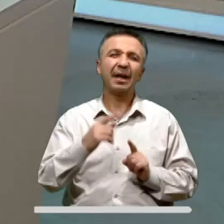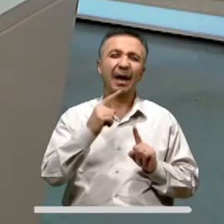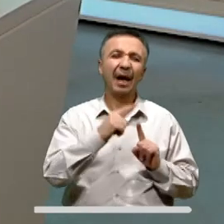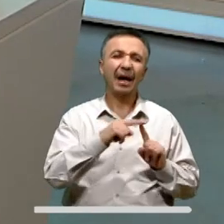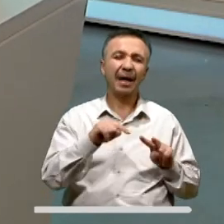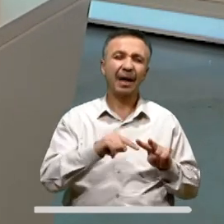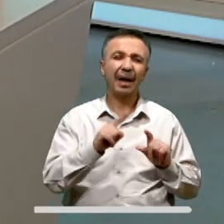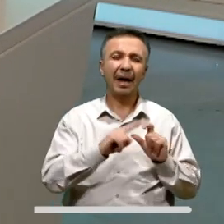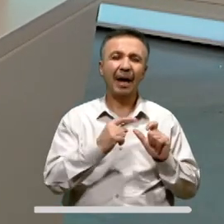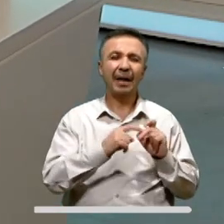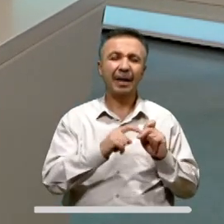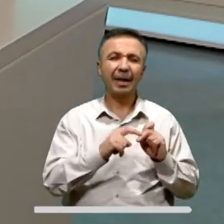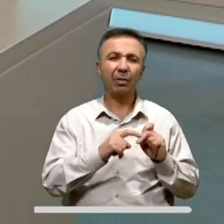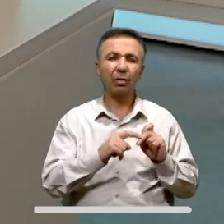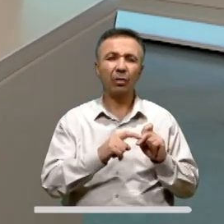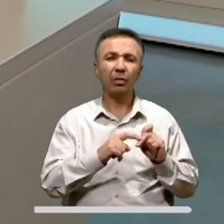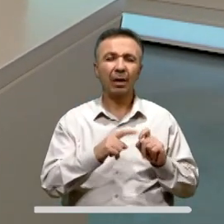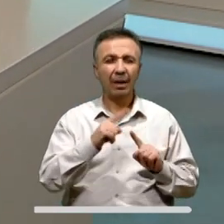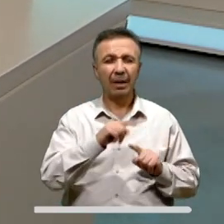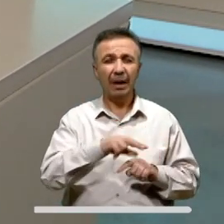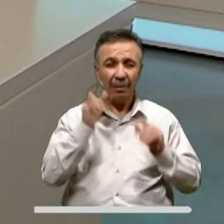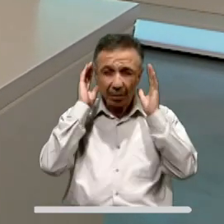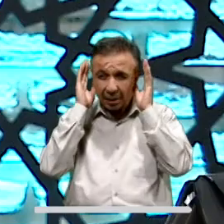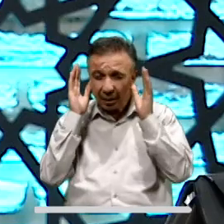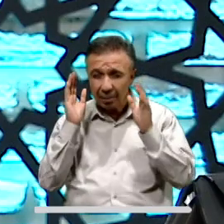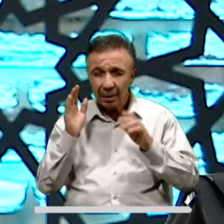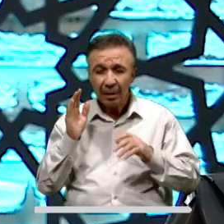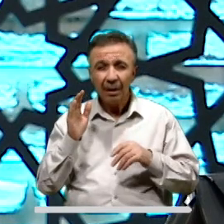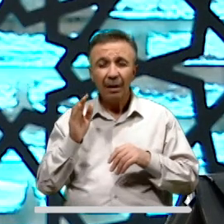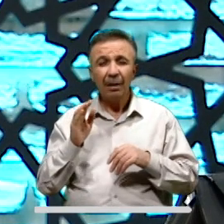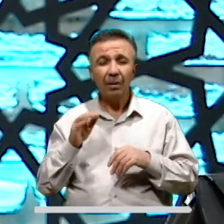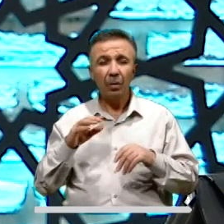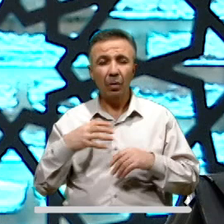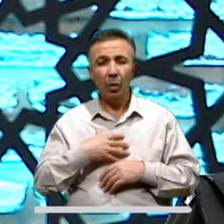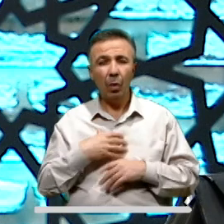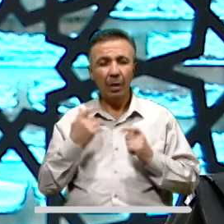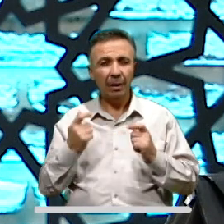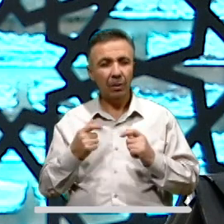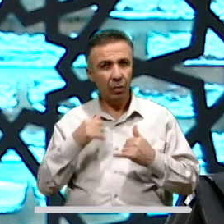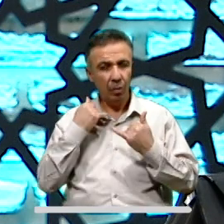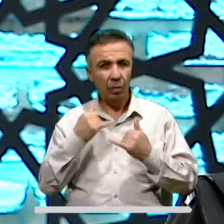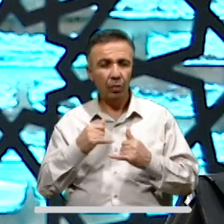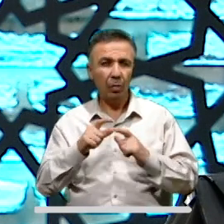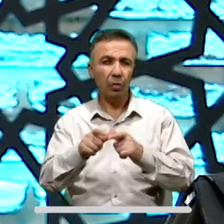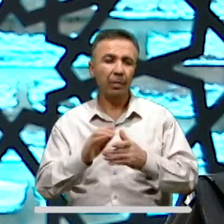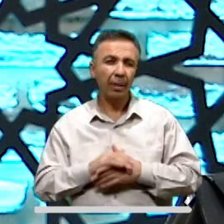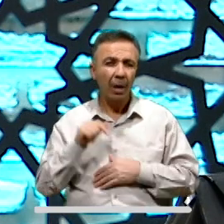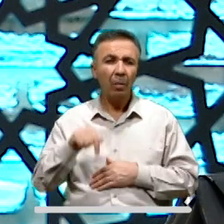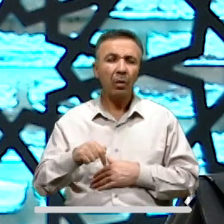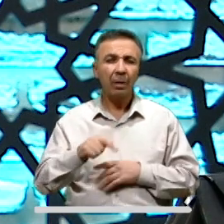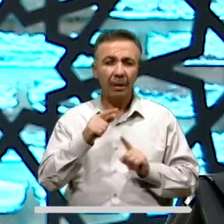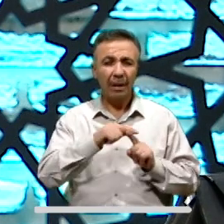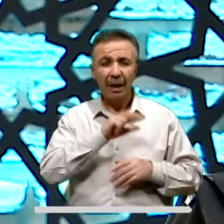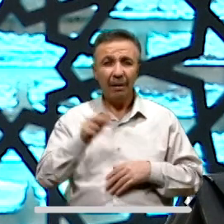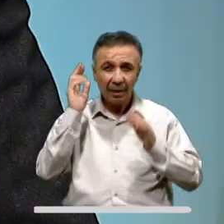kıldırma programına denk gelinmiş galiba hocam. Yaşar Bey Konya'dan şöyle bir soru sormuş. Diyor ki bugün teravih namazını